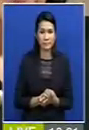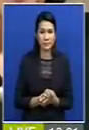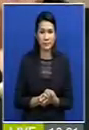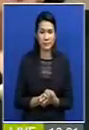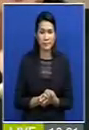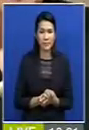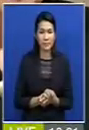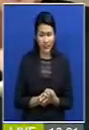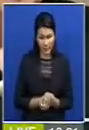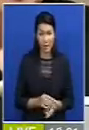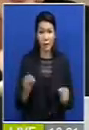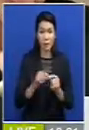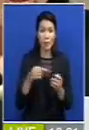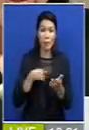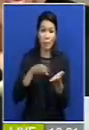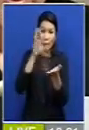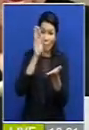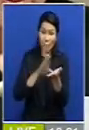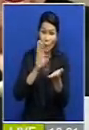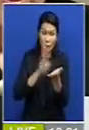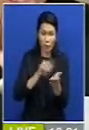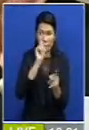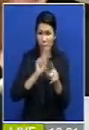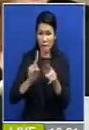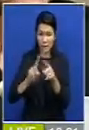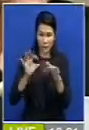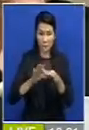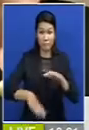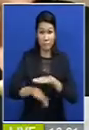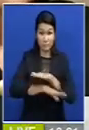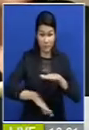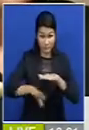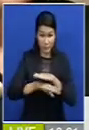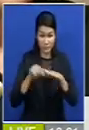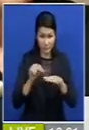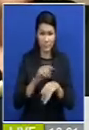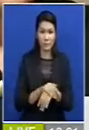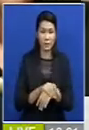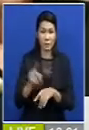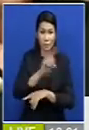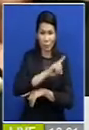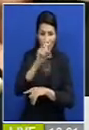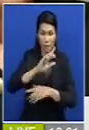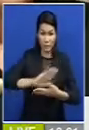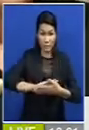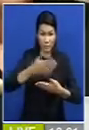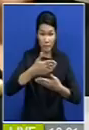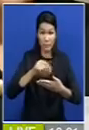ในส่วนของข้อมูลต่างๆที่เป็นข้อมูลพื้นฐานเนี่ยนะครับในวันเปิดบัญชีน